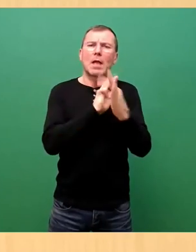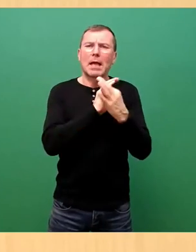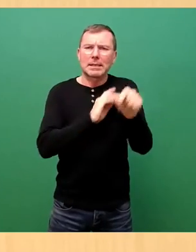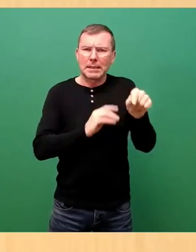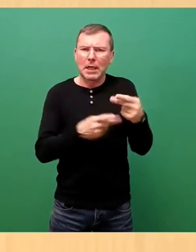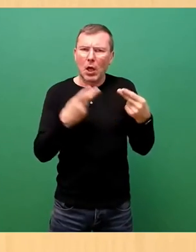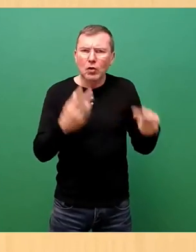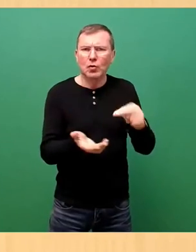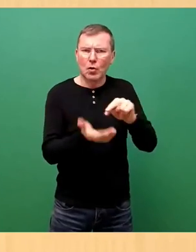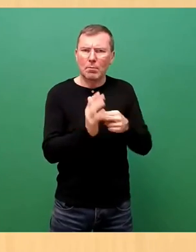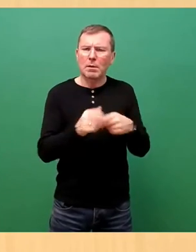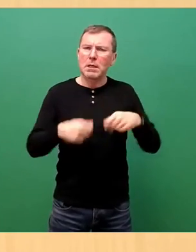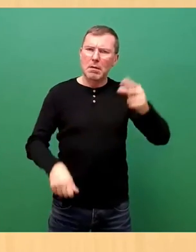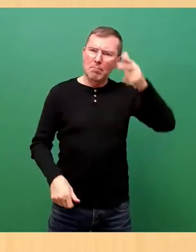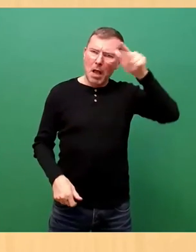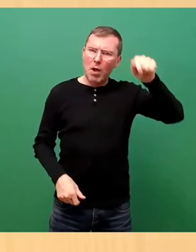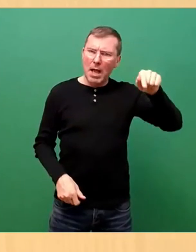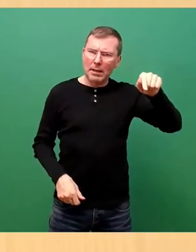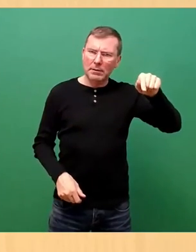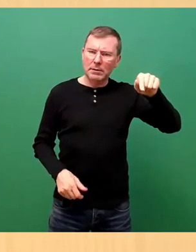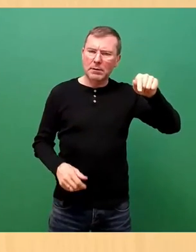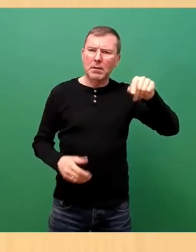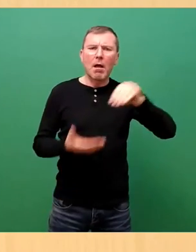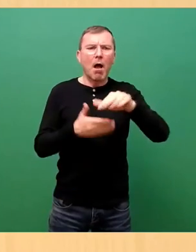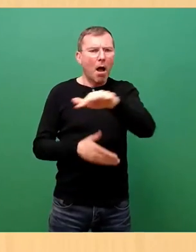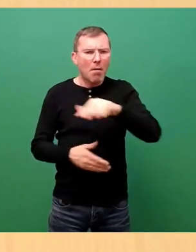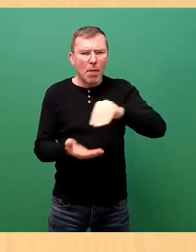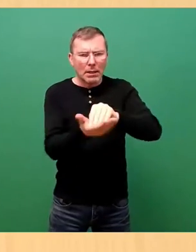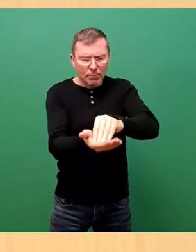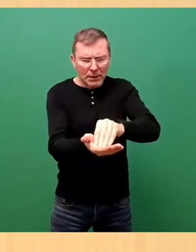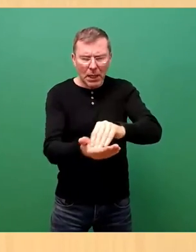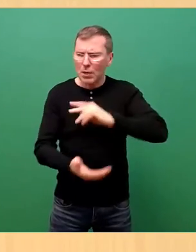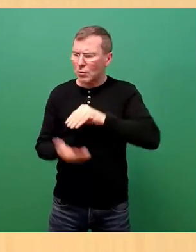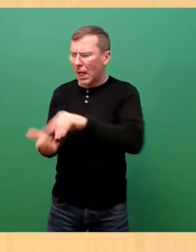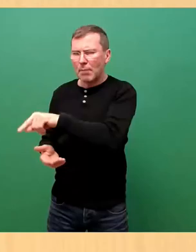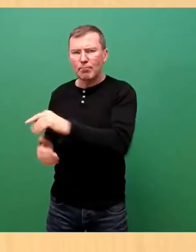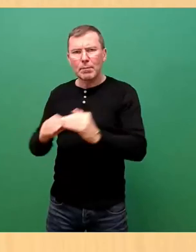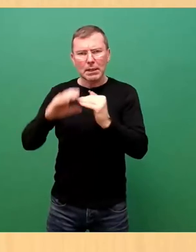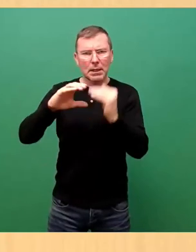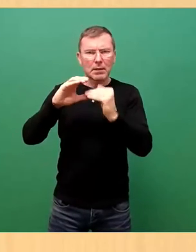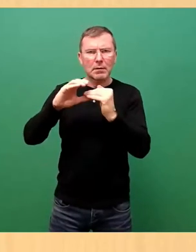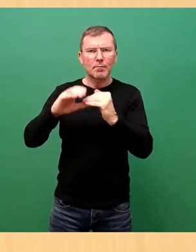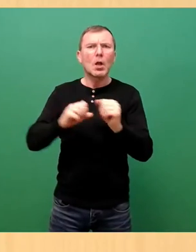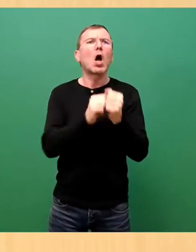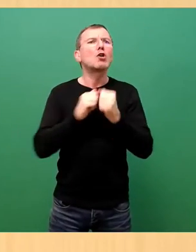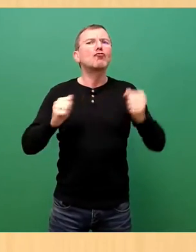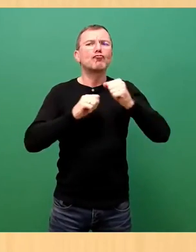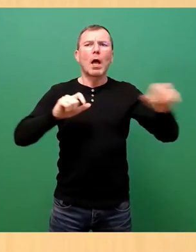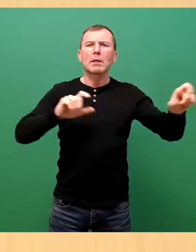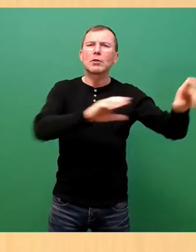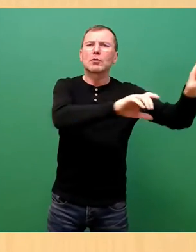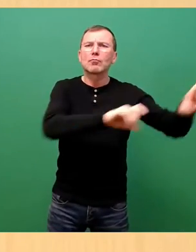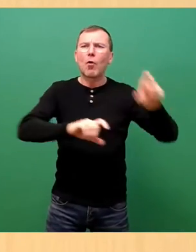dass Bauherren die Differenz zwischen Marktmiete und Sozialmiete praktisch staatlich subventioniert bekommen.